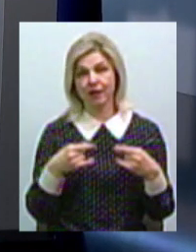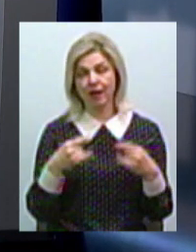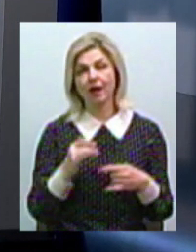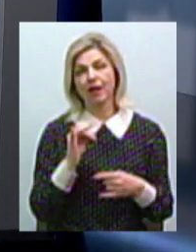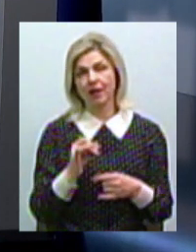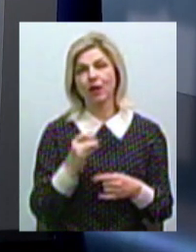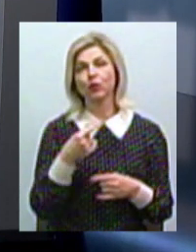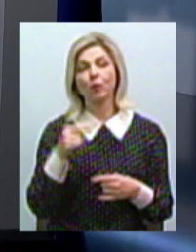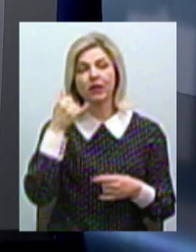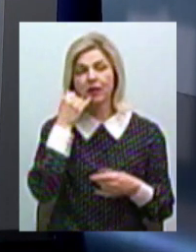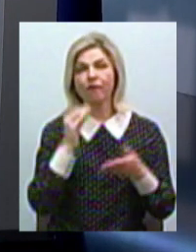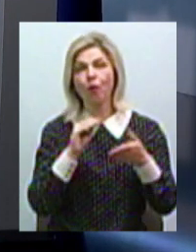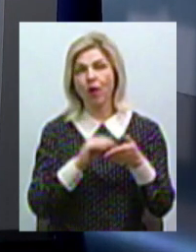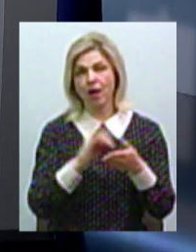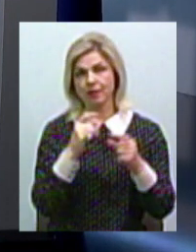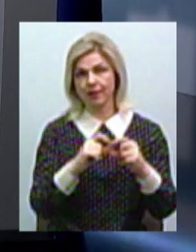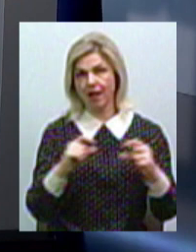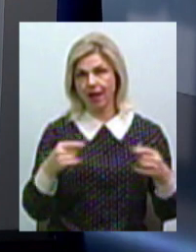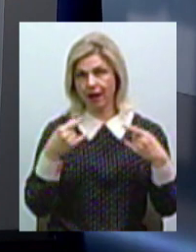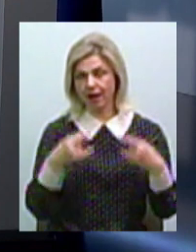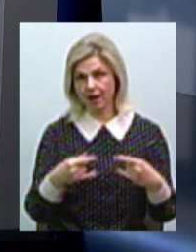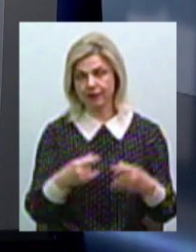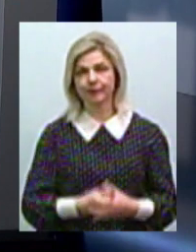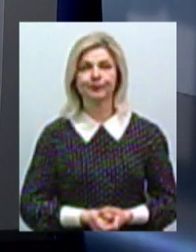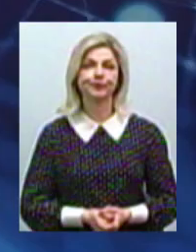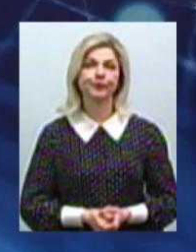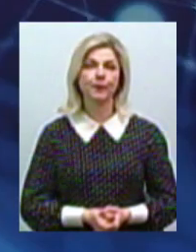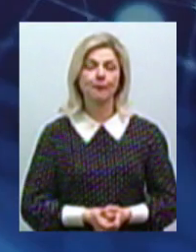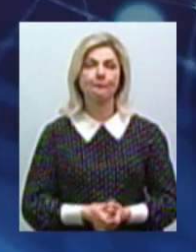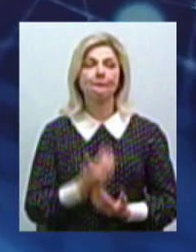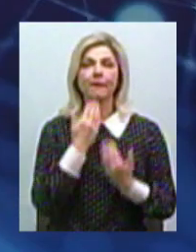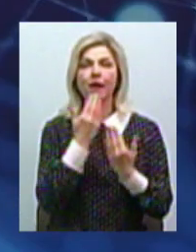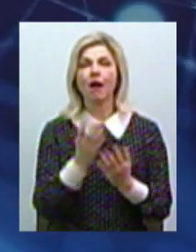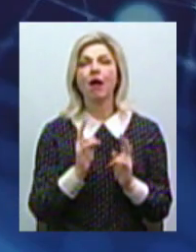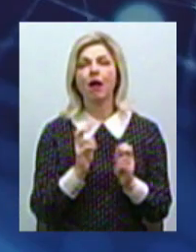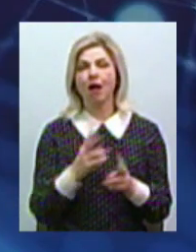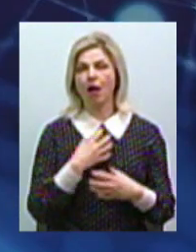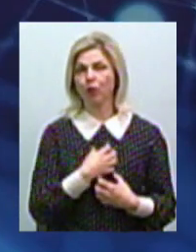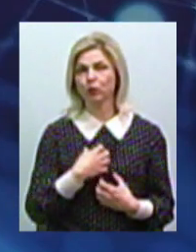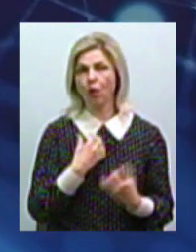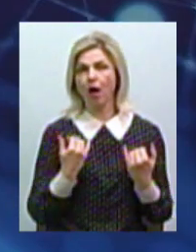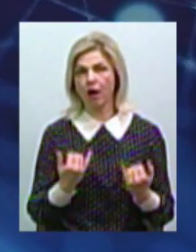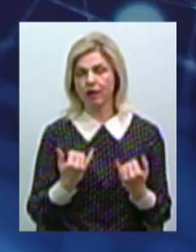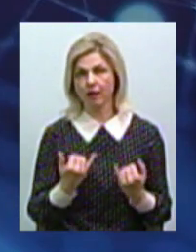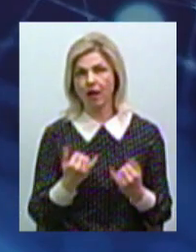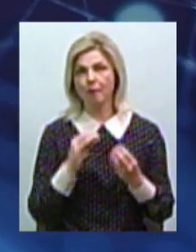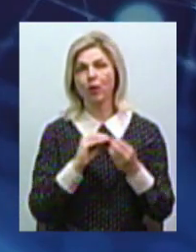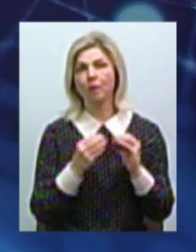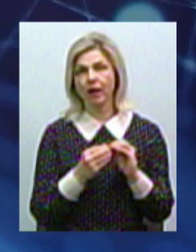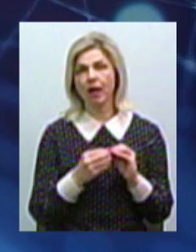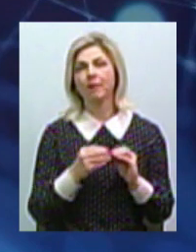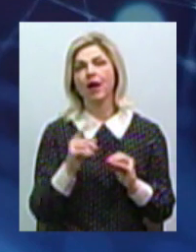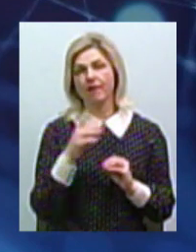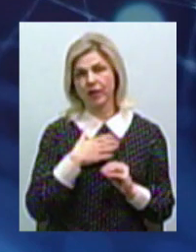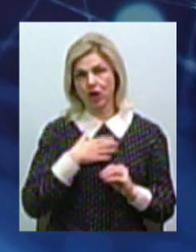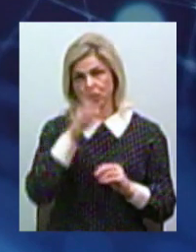76-92-33. Будь ласка, Оксана, Олександре, наскільки актуальна проблема насильства за статевою ознакою в нашій країні